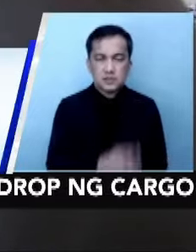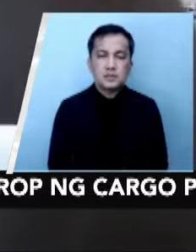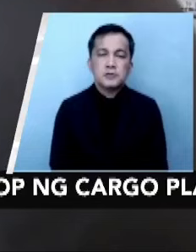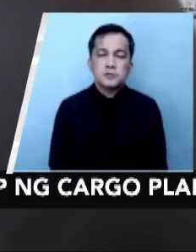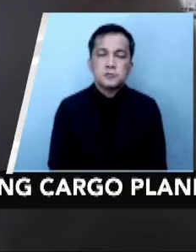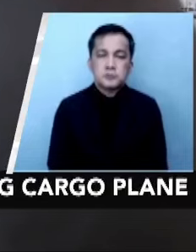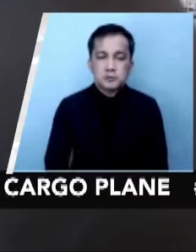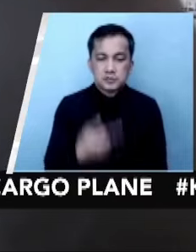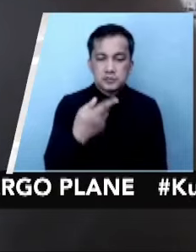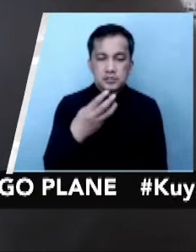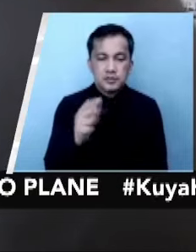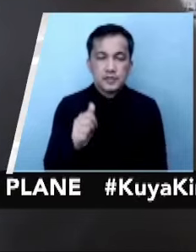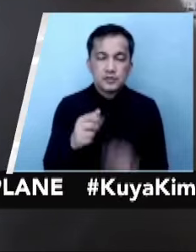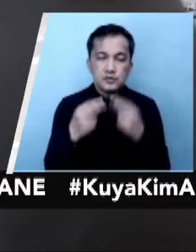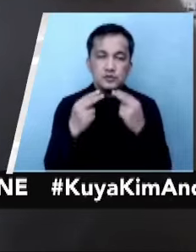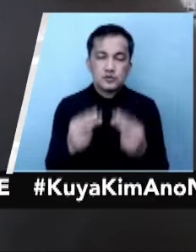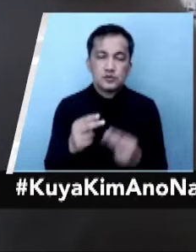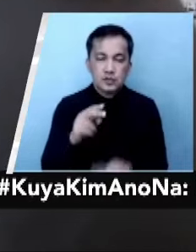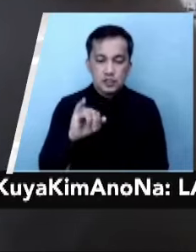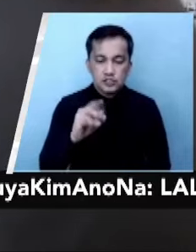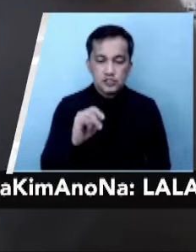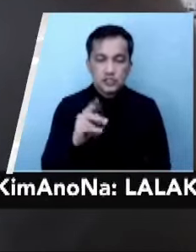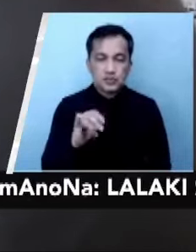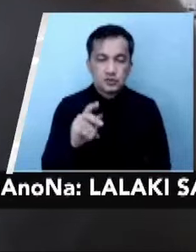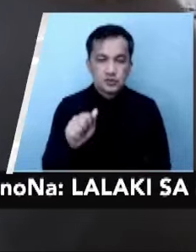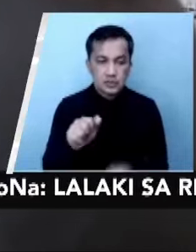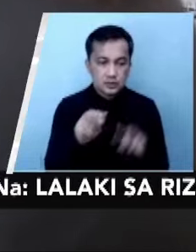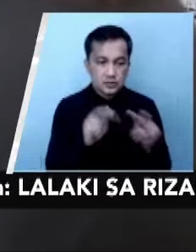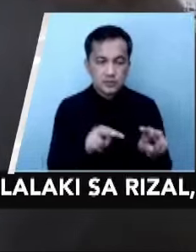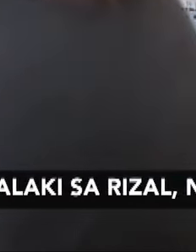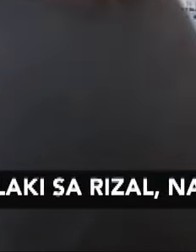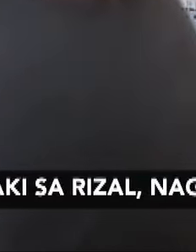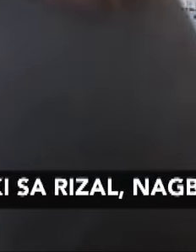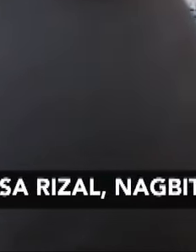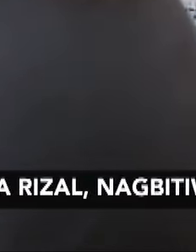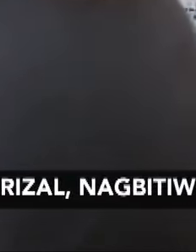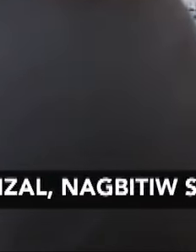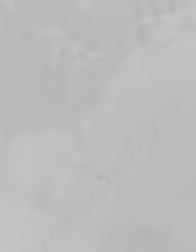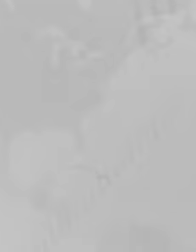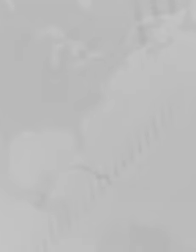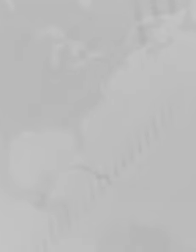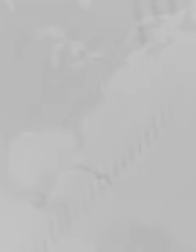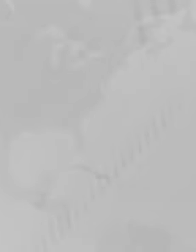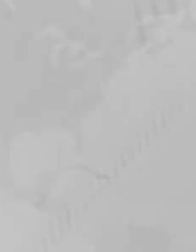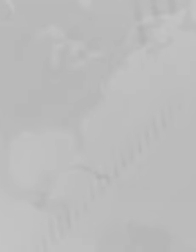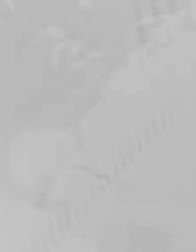Integrated News, John Consulta, nakatutok 24 oras.